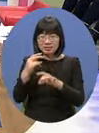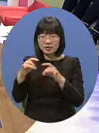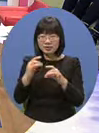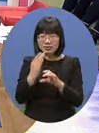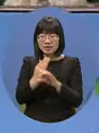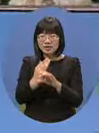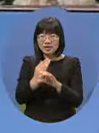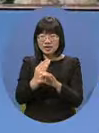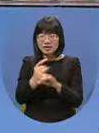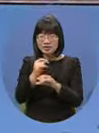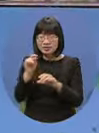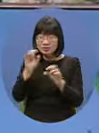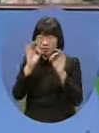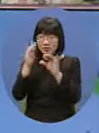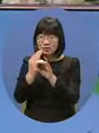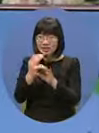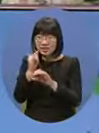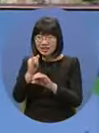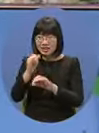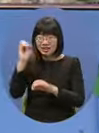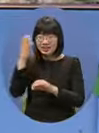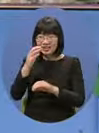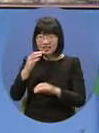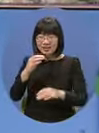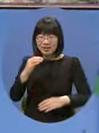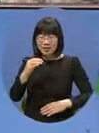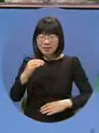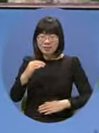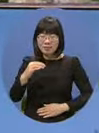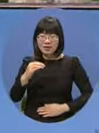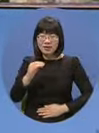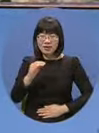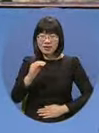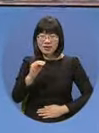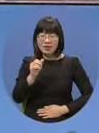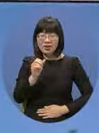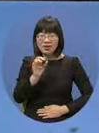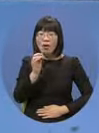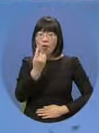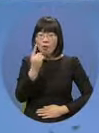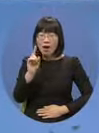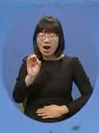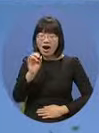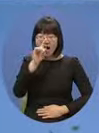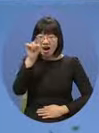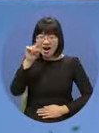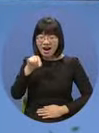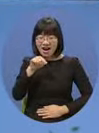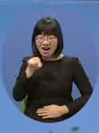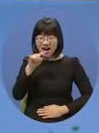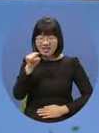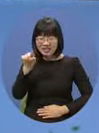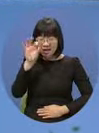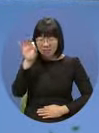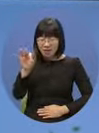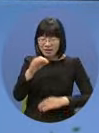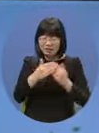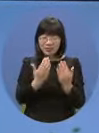네. 모니터를 보고 있었는데 갑자기 선생님 배에 왕자를 보니까 나도 모르게 이렇게 모든 게 하기